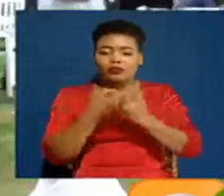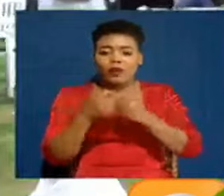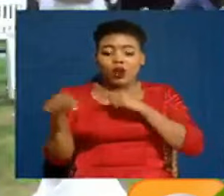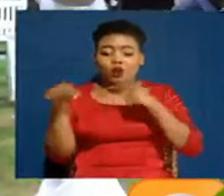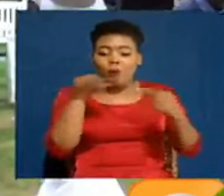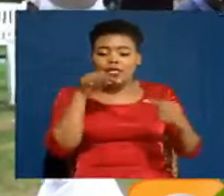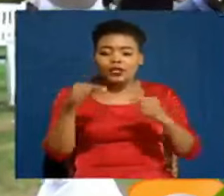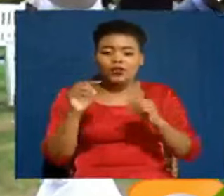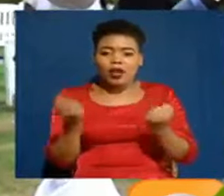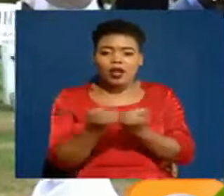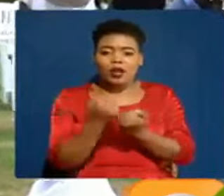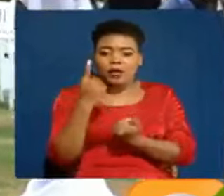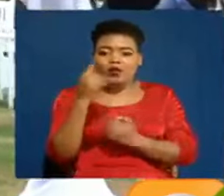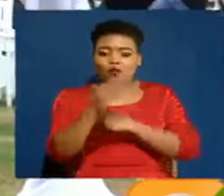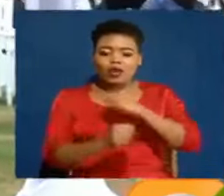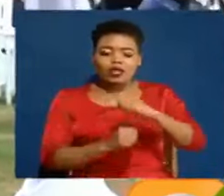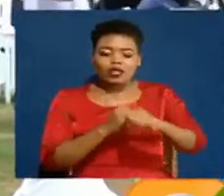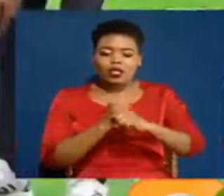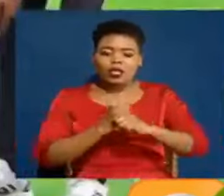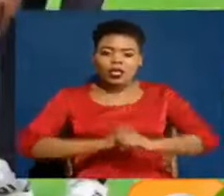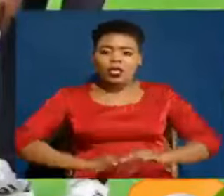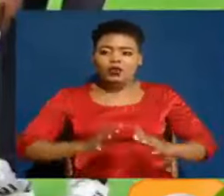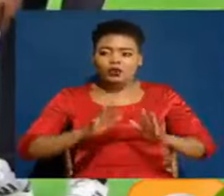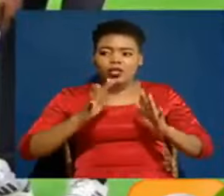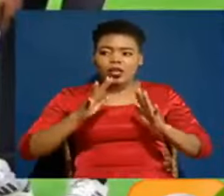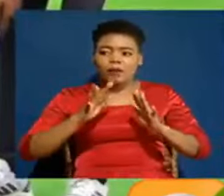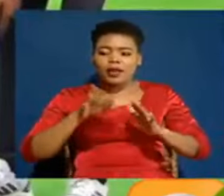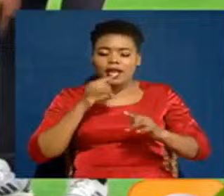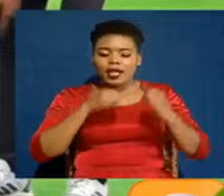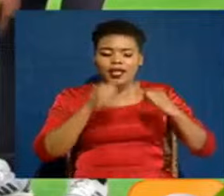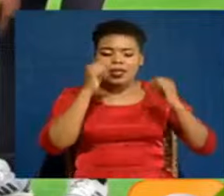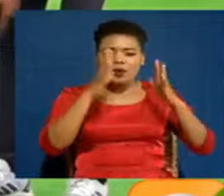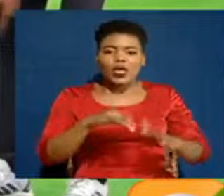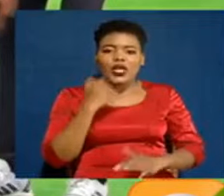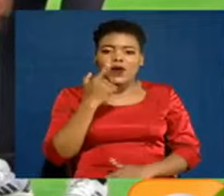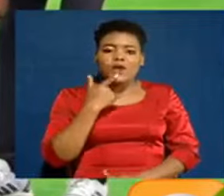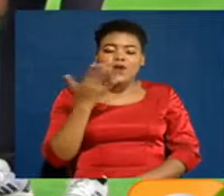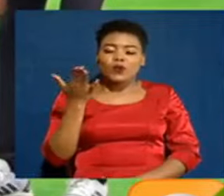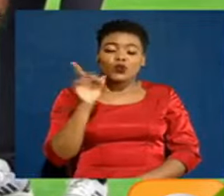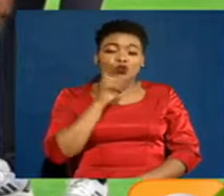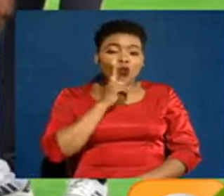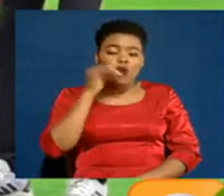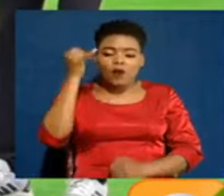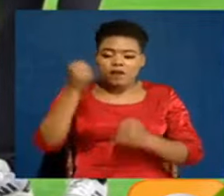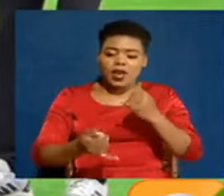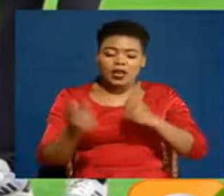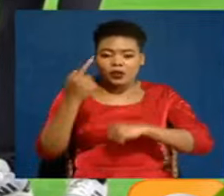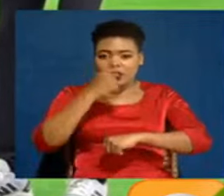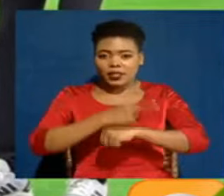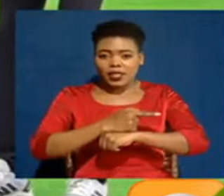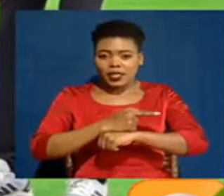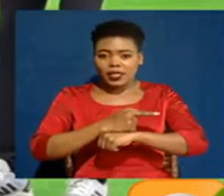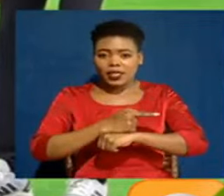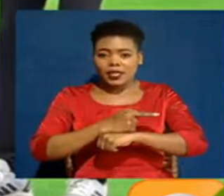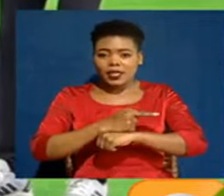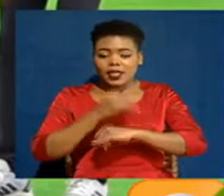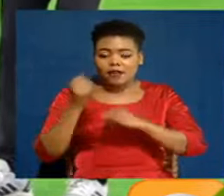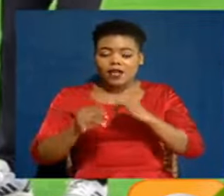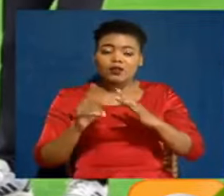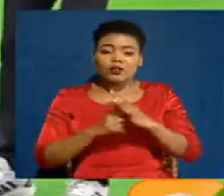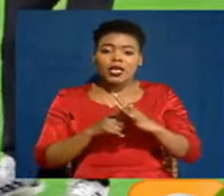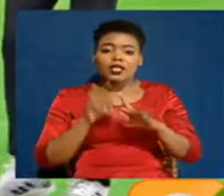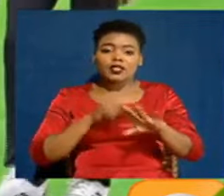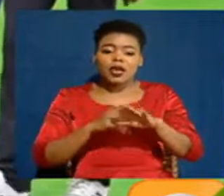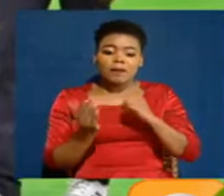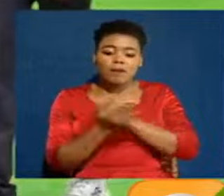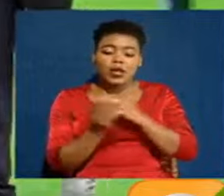ya kumthamini mkuu wa mashindano. Na siku ya mwisho hapo kesho itashuhudia ushindani wa hali ya juu, finali zikianza kutoka saa